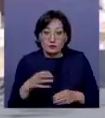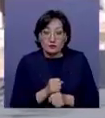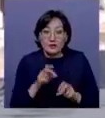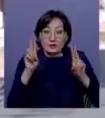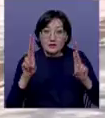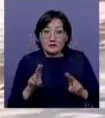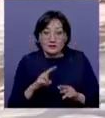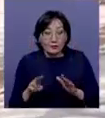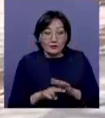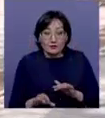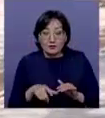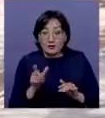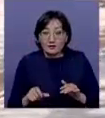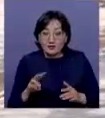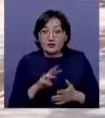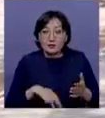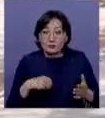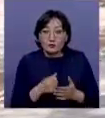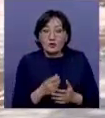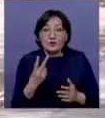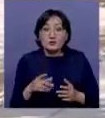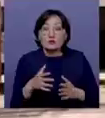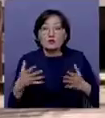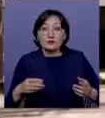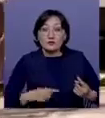Ережені елемегендерінің алды айыппұл төлеп, 20-дан аса